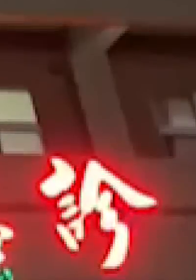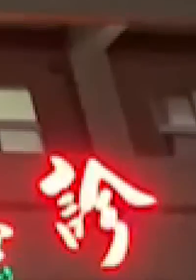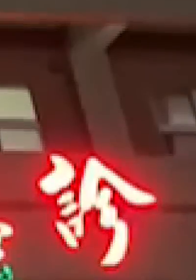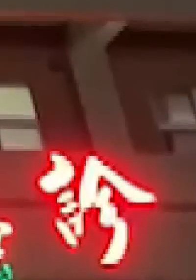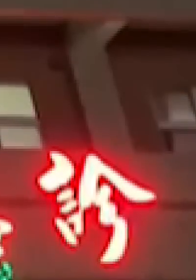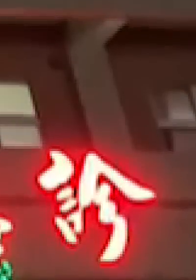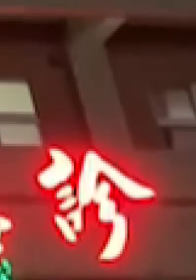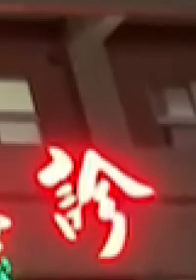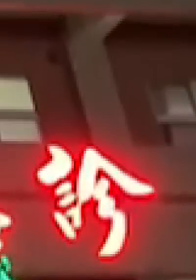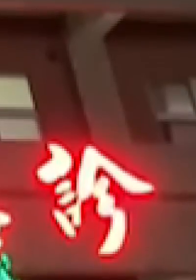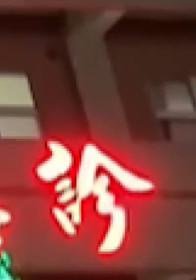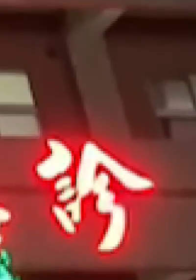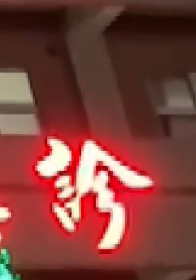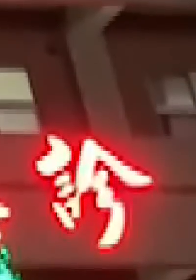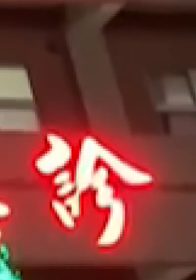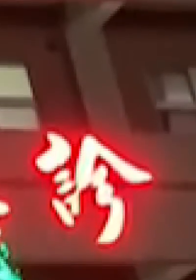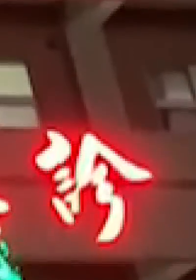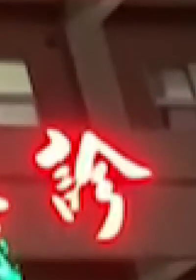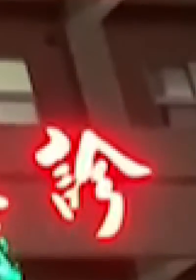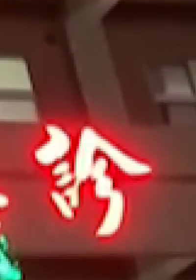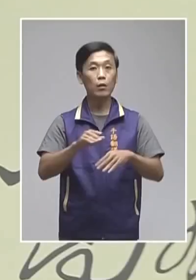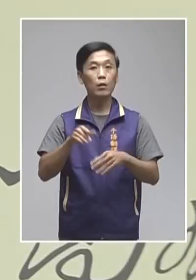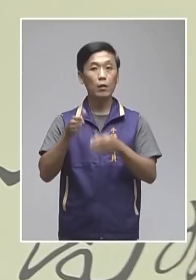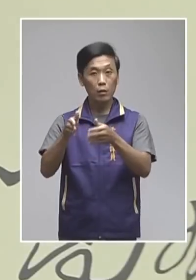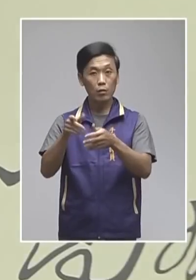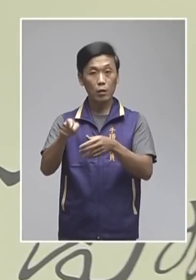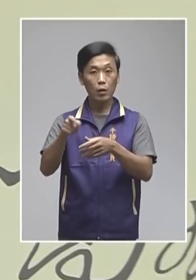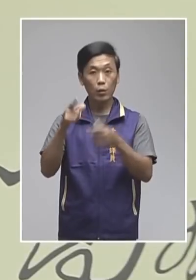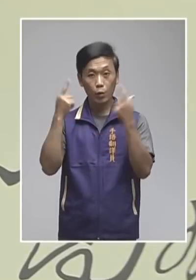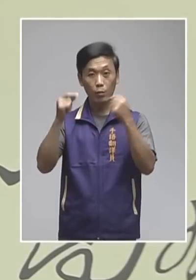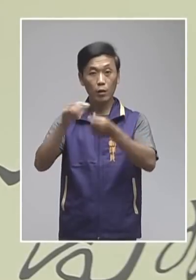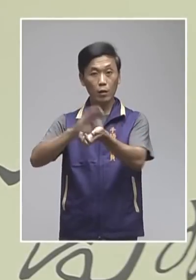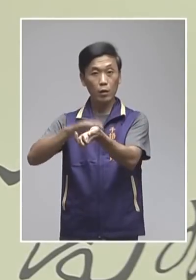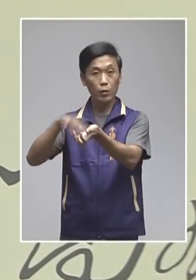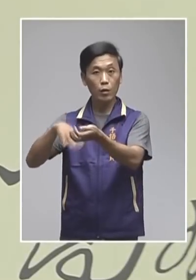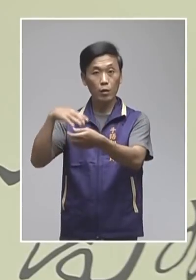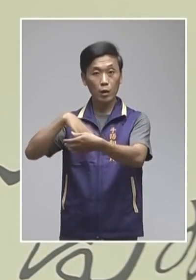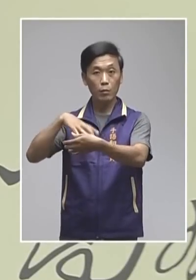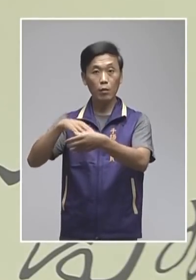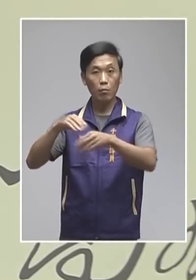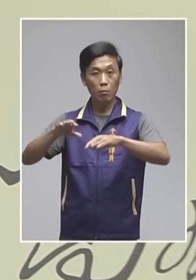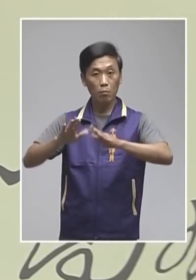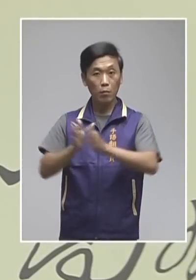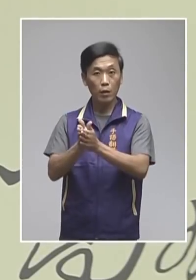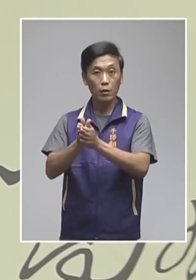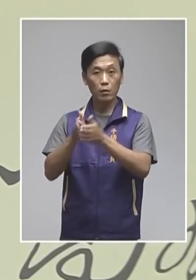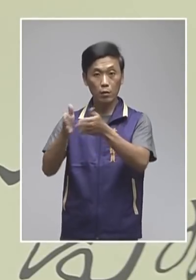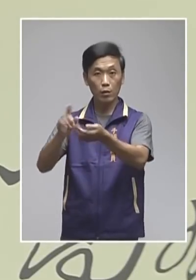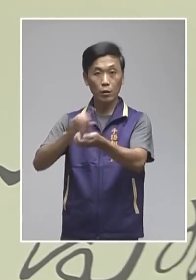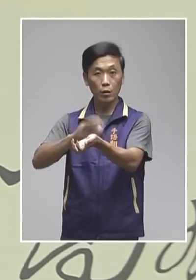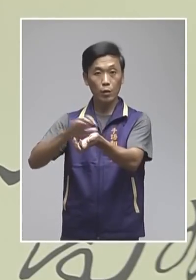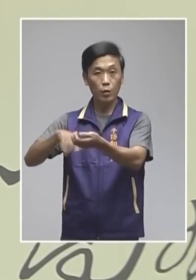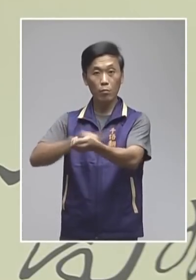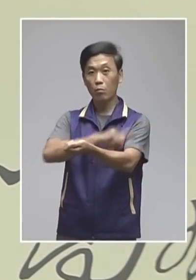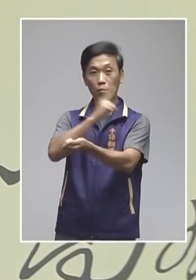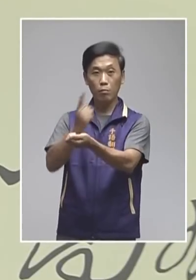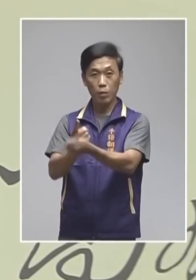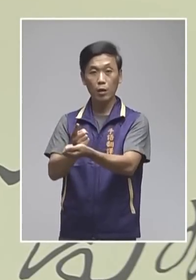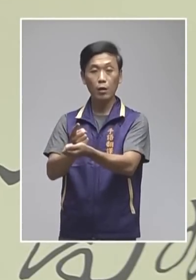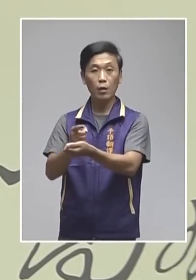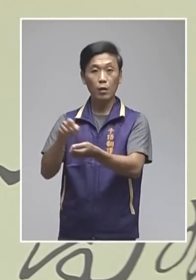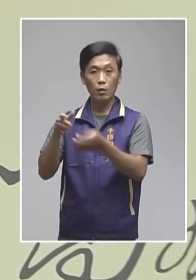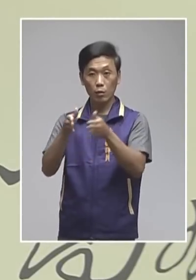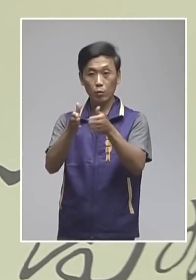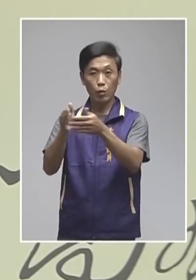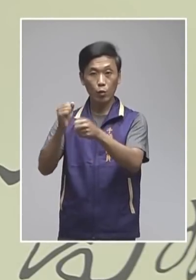疫住进加护病房。 原生产的一些医院里面，已经第一时间已经做了全院相关人员的一些